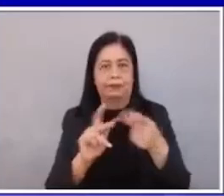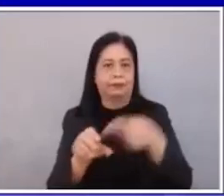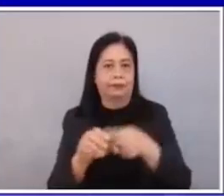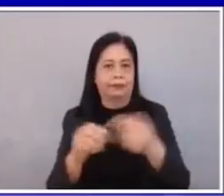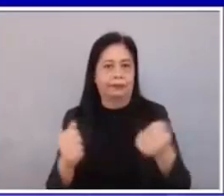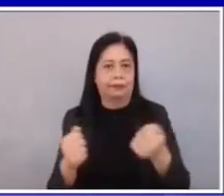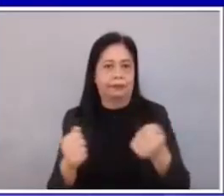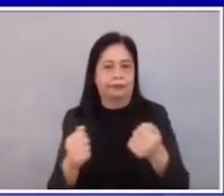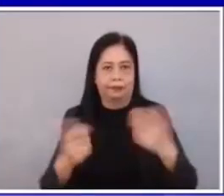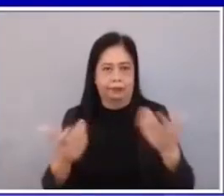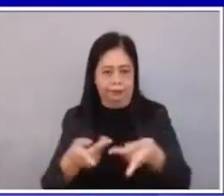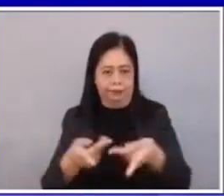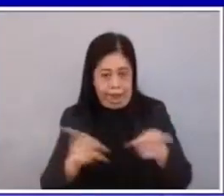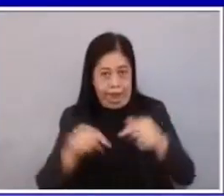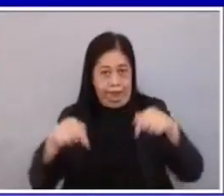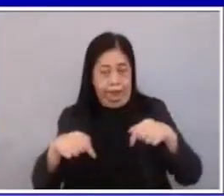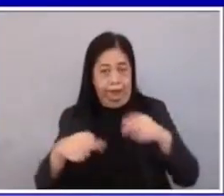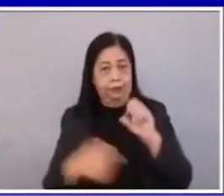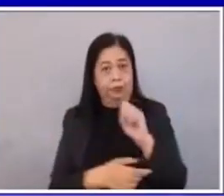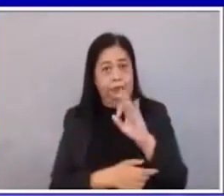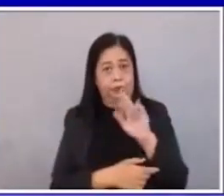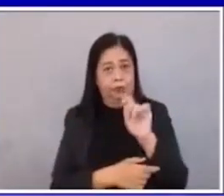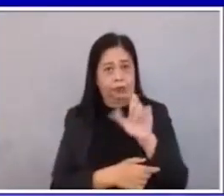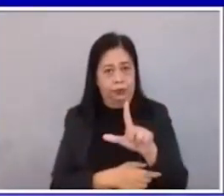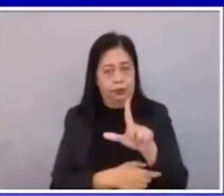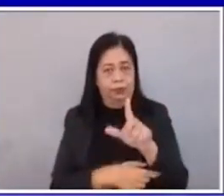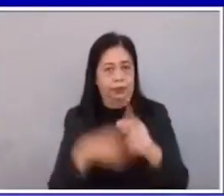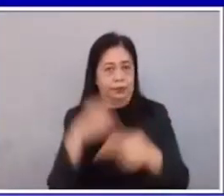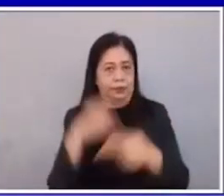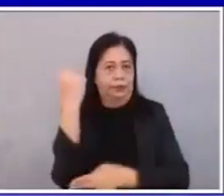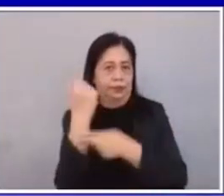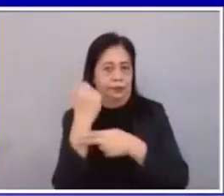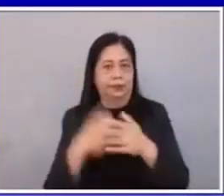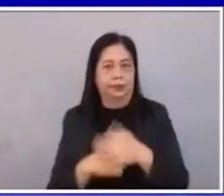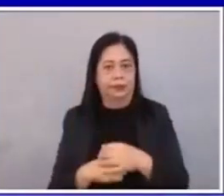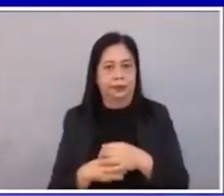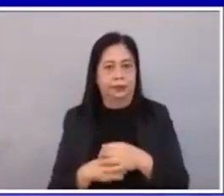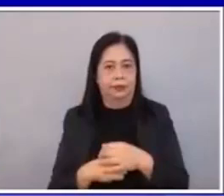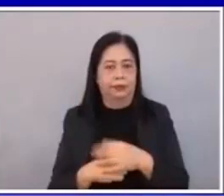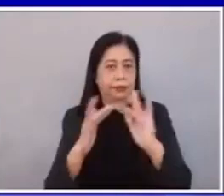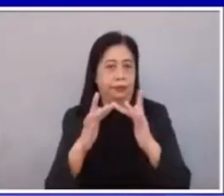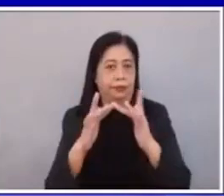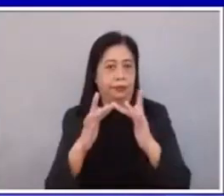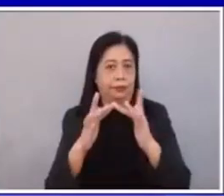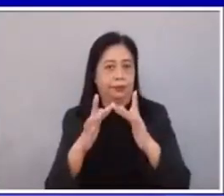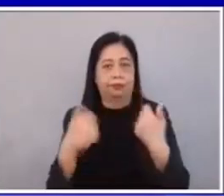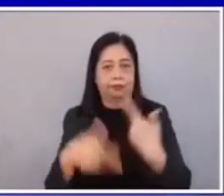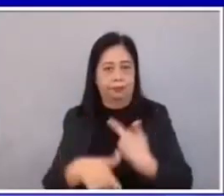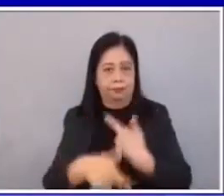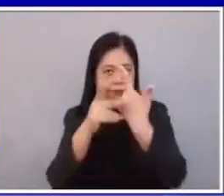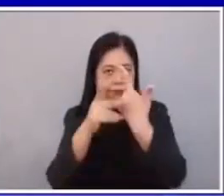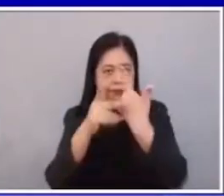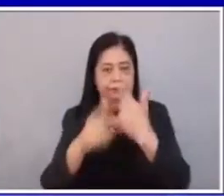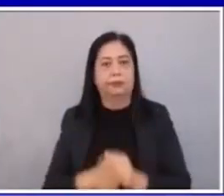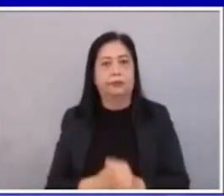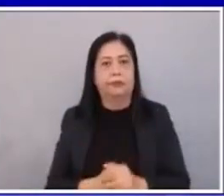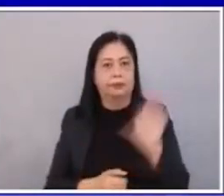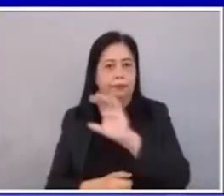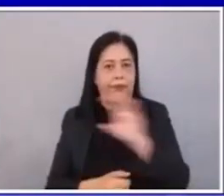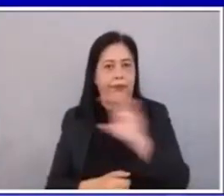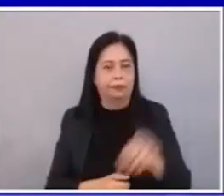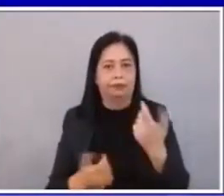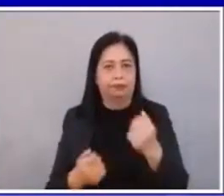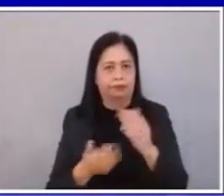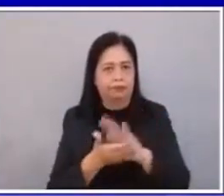at the Sofitel Philippine Plaza, Manila, and through online video conferencing. Para po sa maayos na pagsasagawa ng